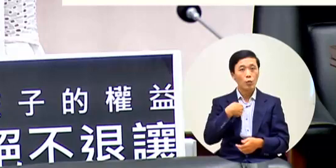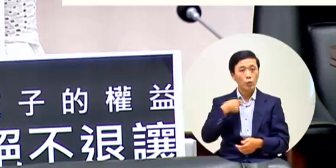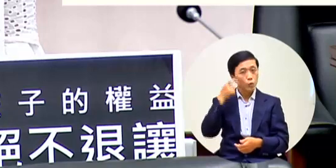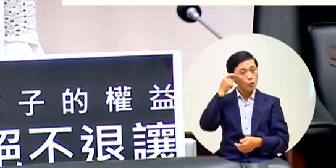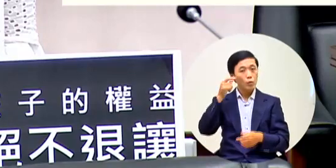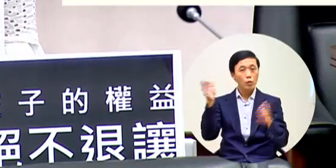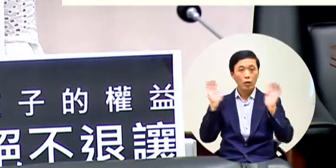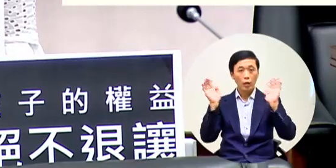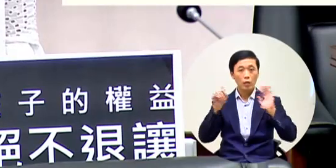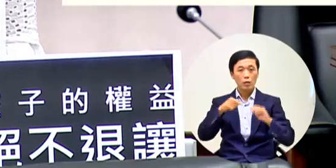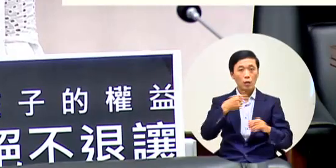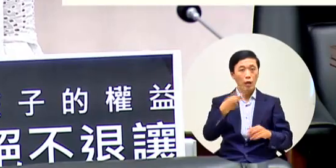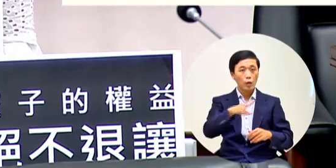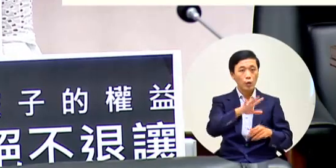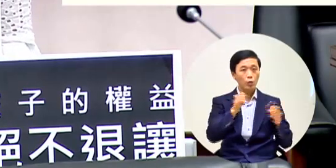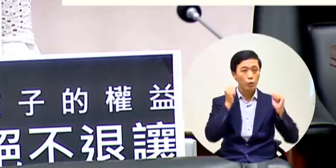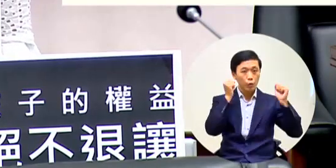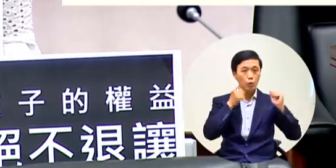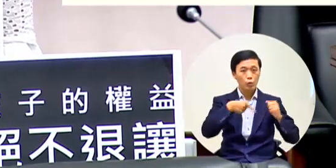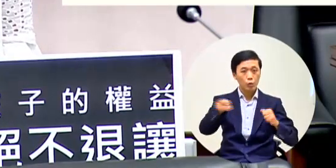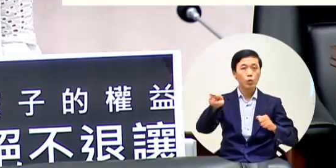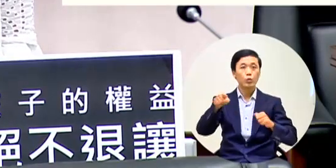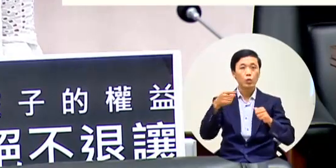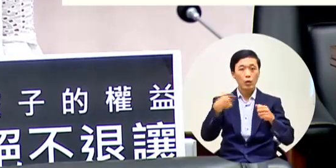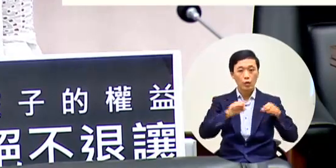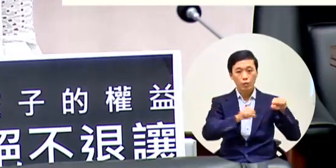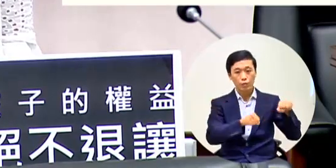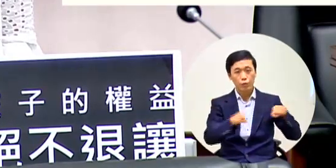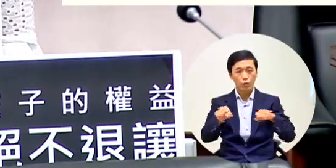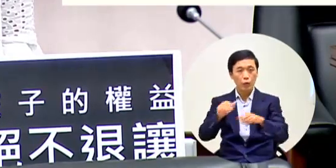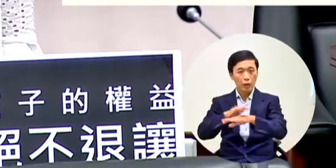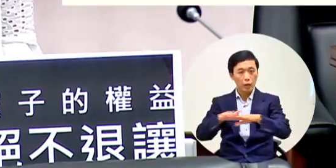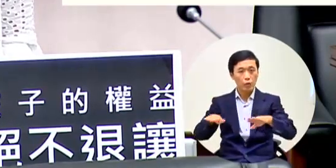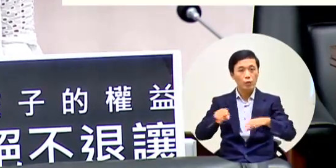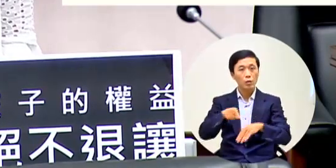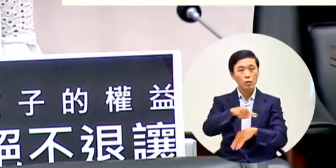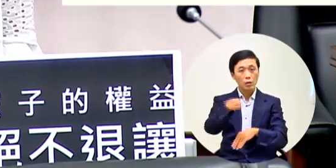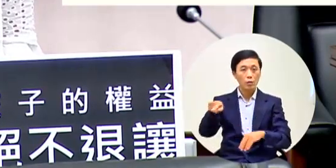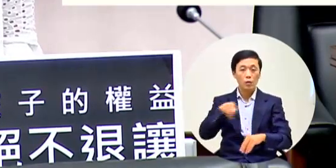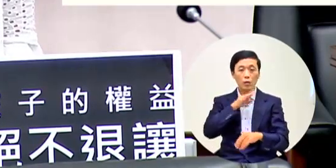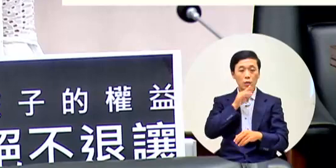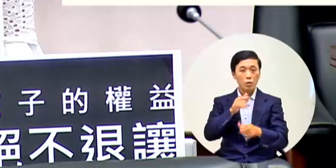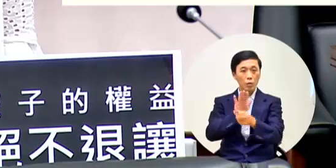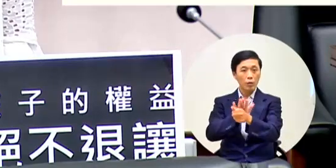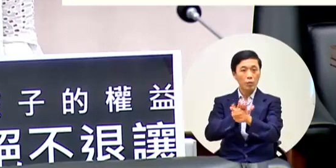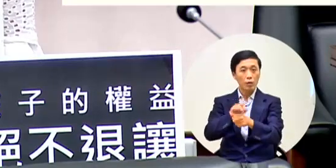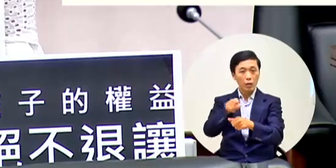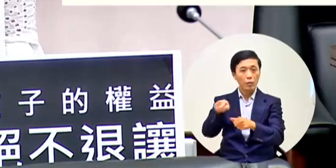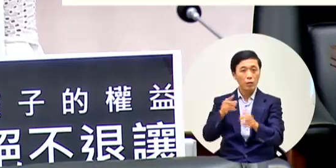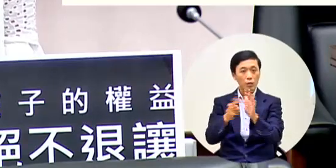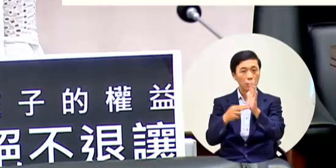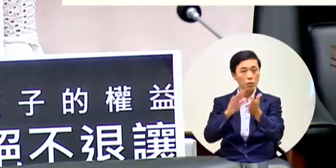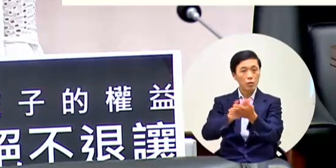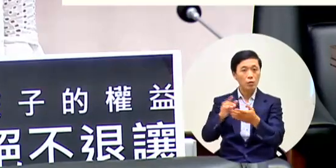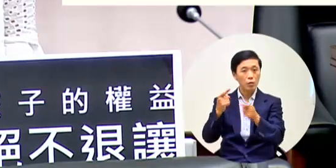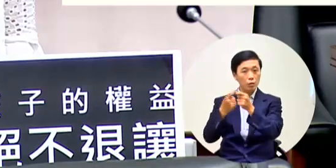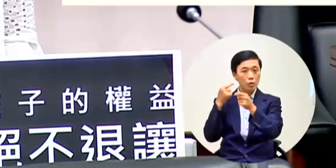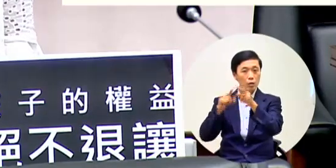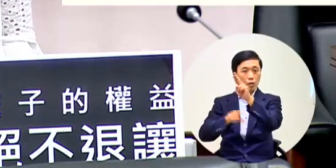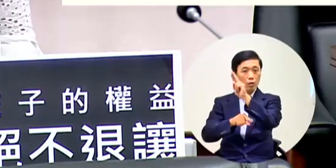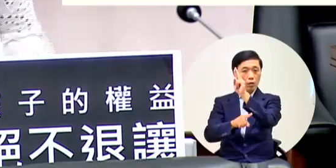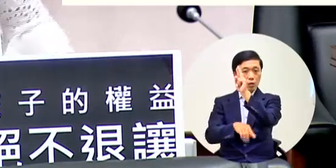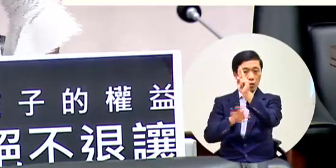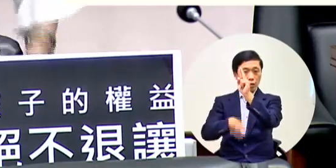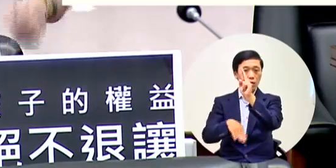童还有我们那么运动人员跟我们机车组的安全是不是应该要马上来执行了，从去年底讲到今年了，